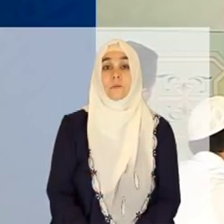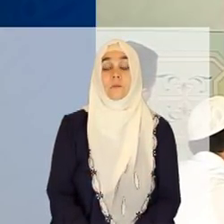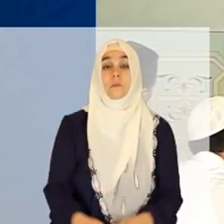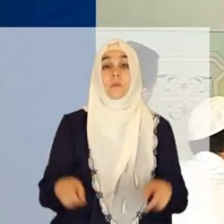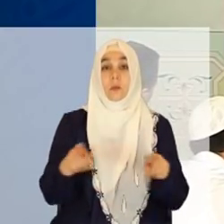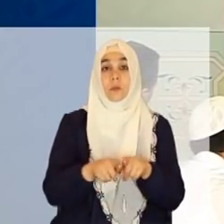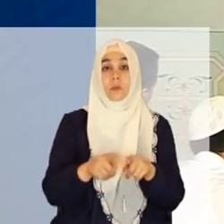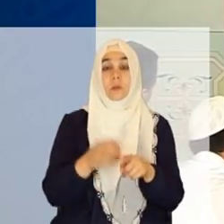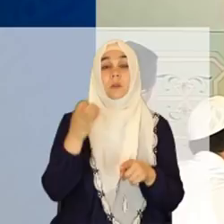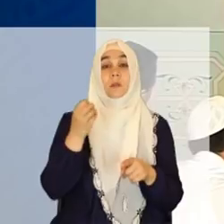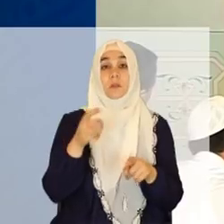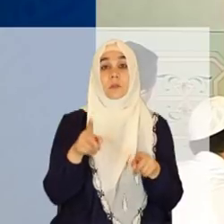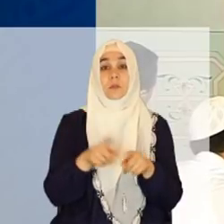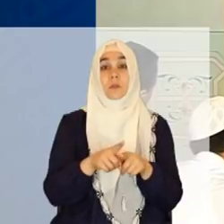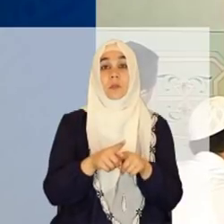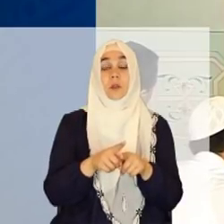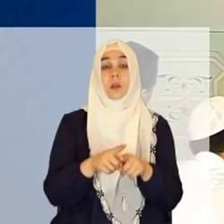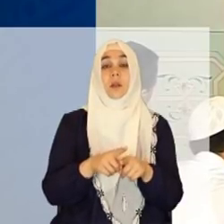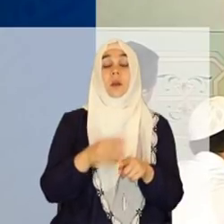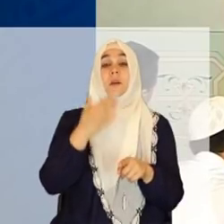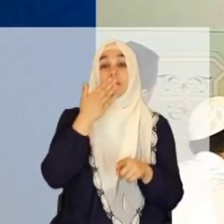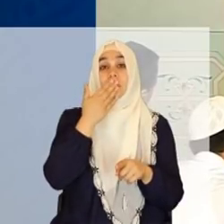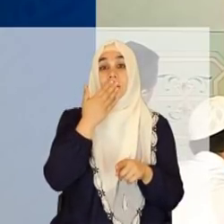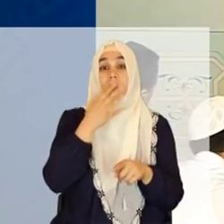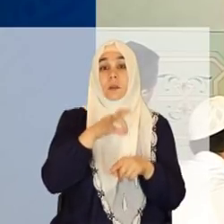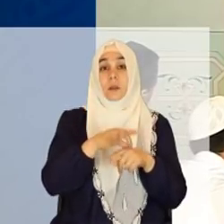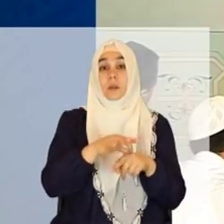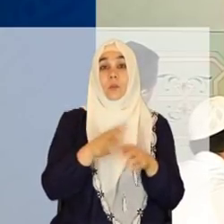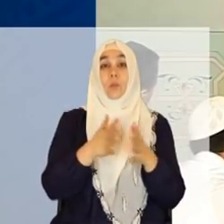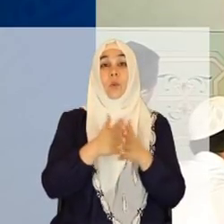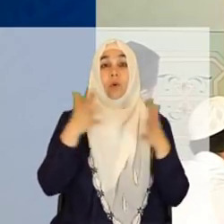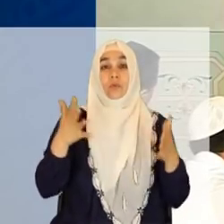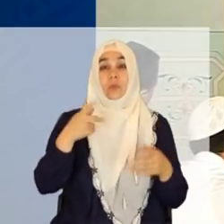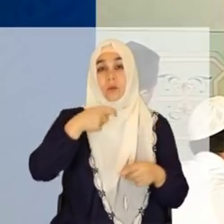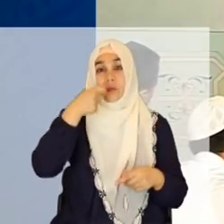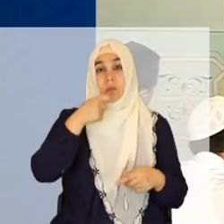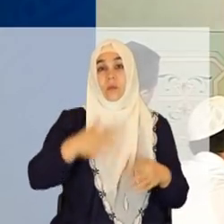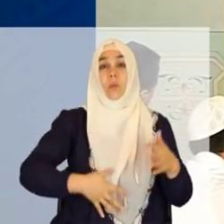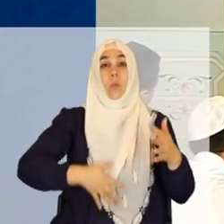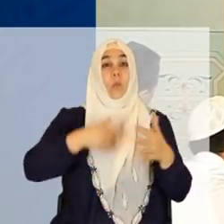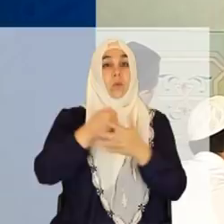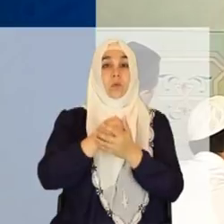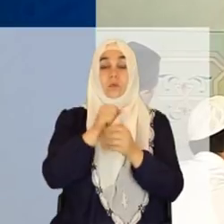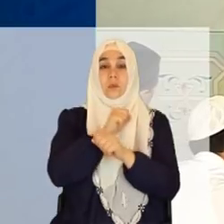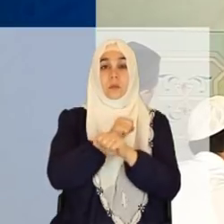Undan keyin yana bir shart, iftorlikda haddan oshiq taom yemaydi.